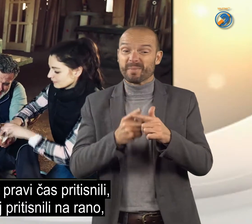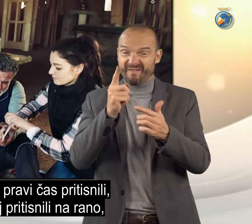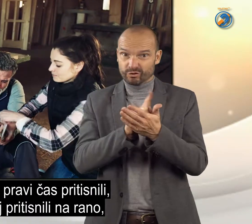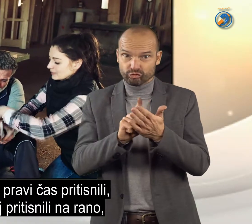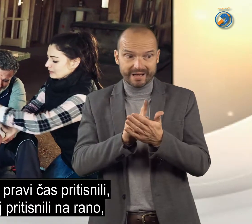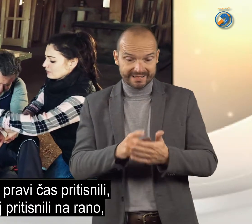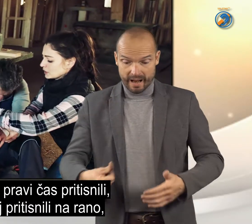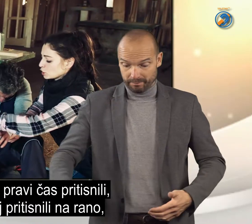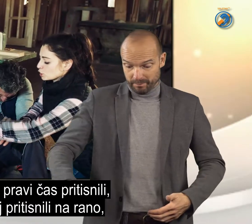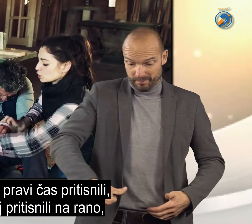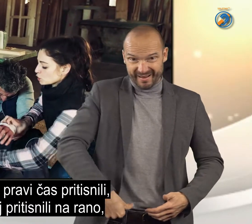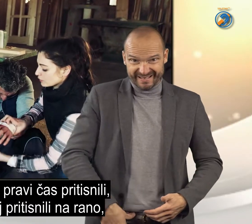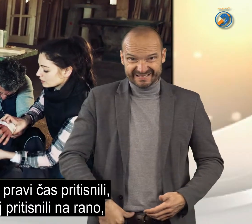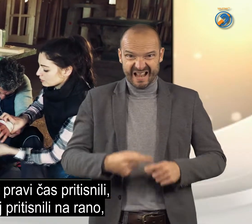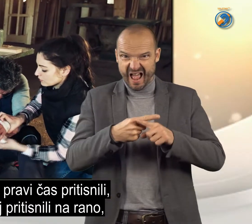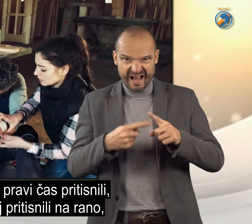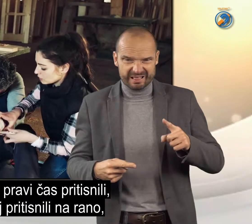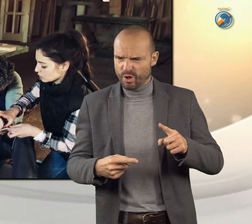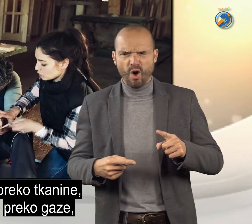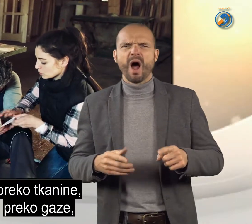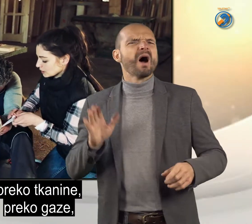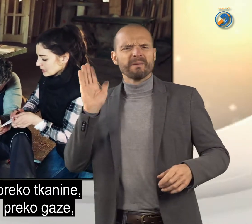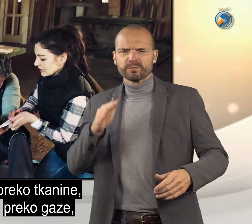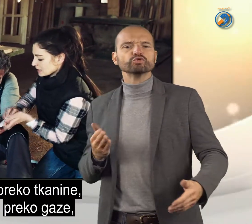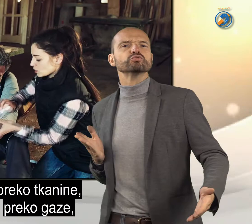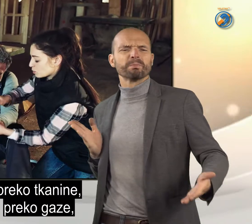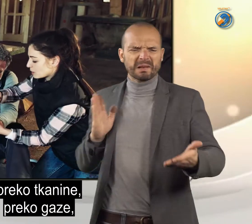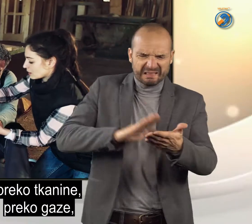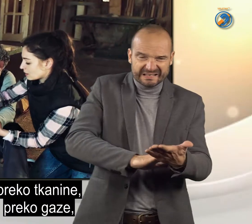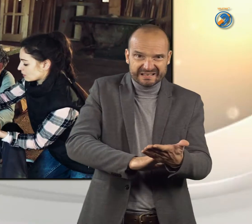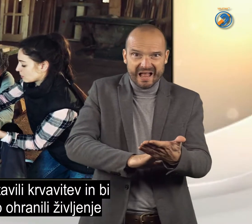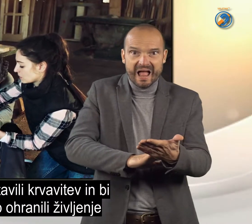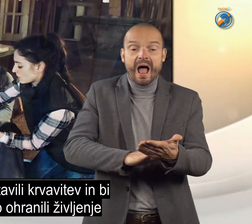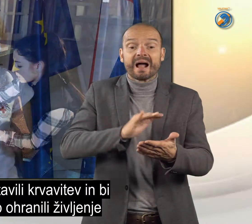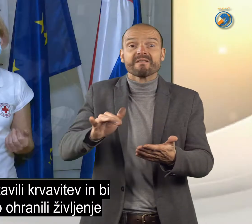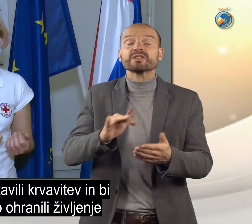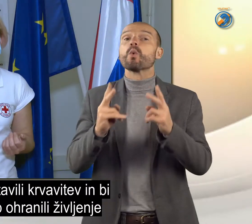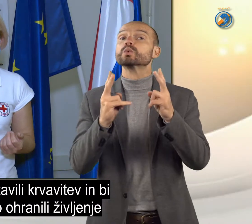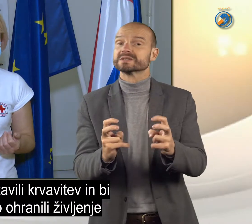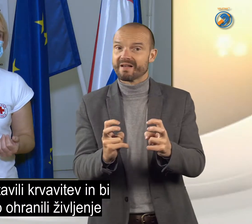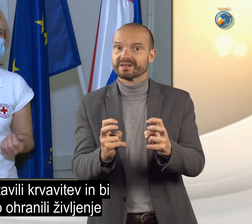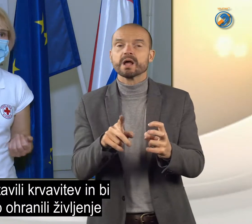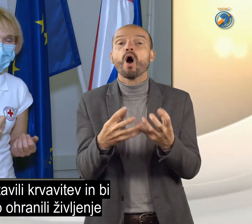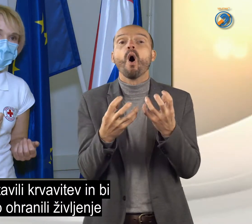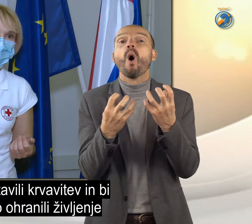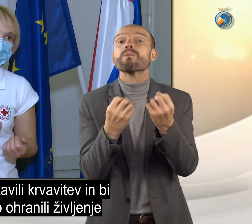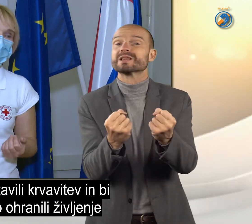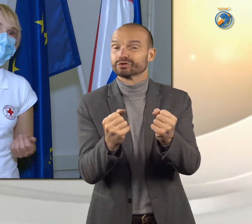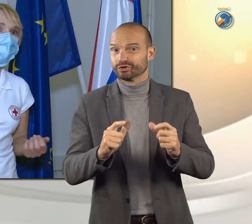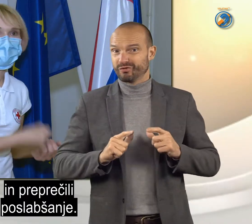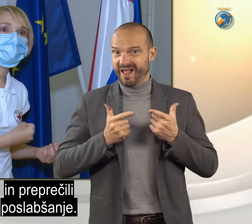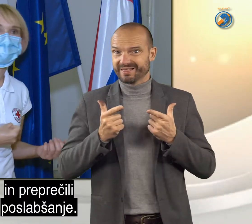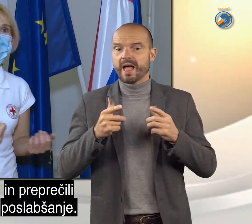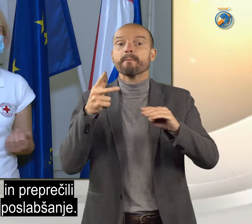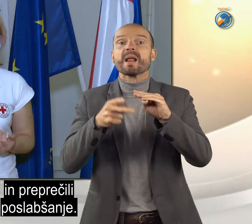čas pritisnili, takoj pritisnili v rano, preko tkanine, preko gaze, bi mi ustavili krvavitev in na ta način bi ohranili življenje